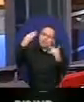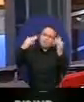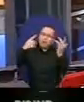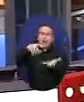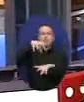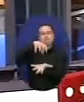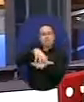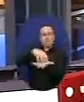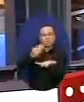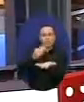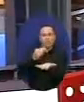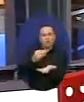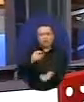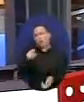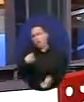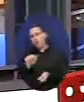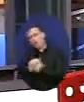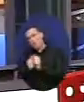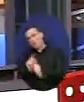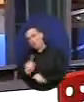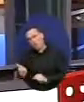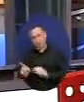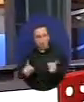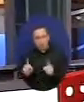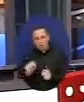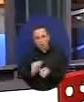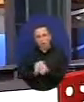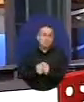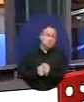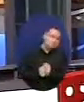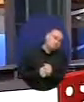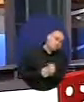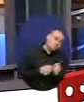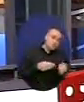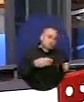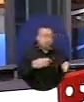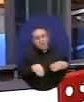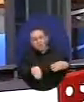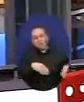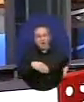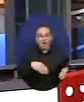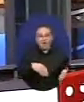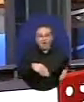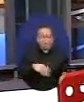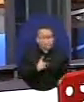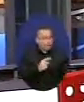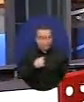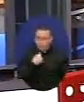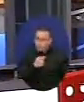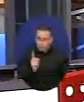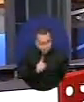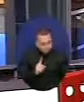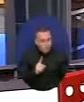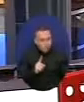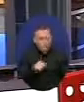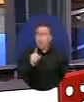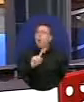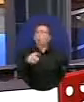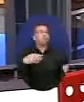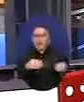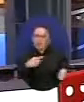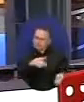פעמים זה יפס או זה לא ולא, או שזה מין פשרה כזו חיוורת. ואני אומרת לו, זה גם וגם. יש